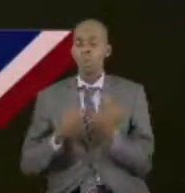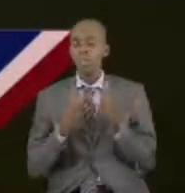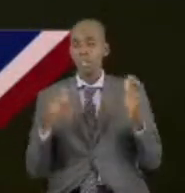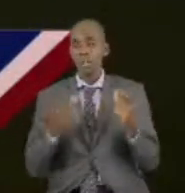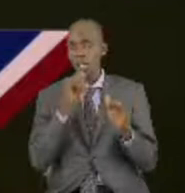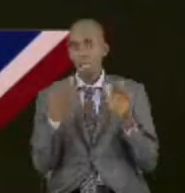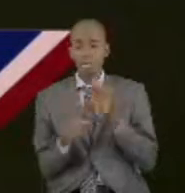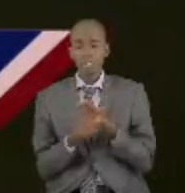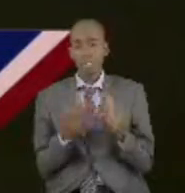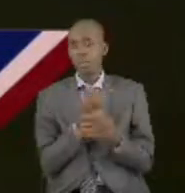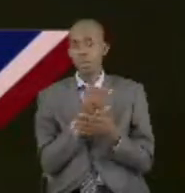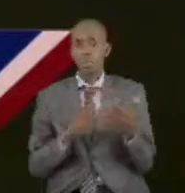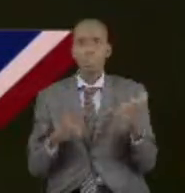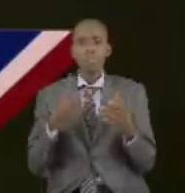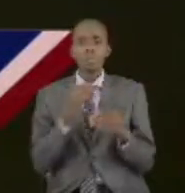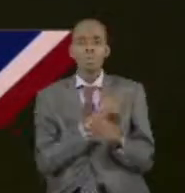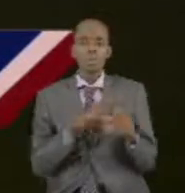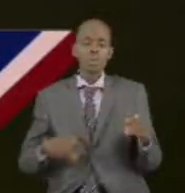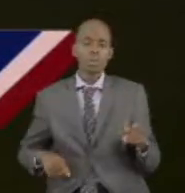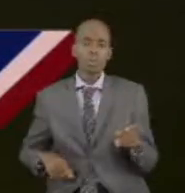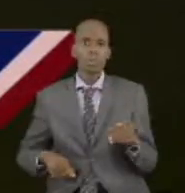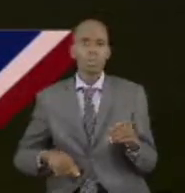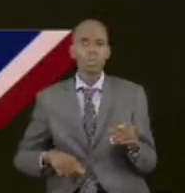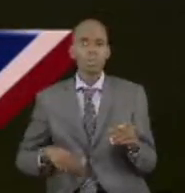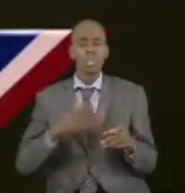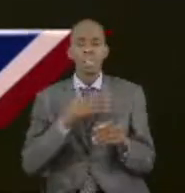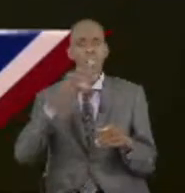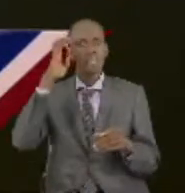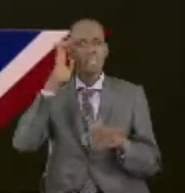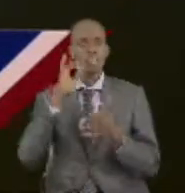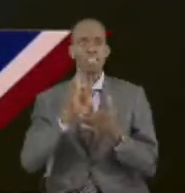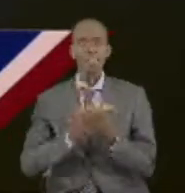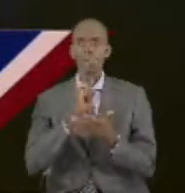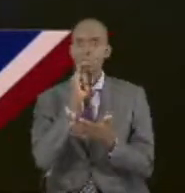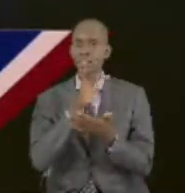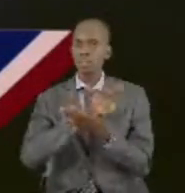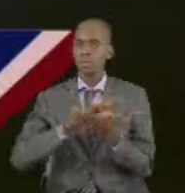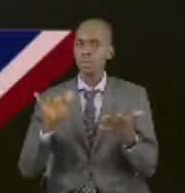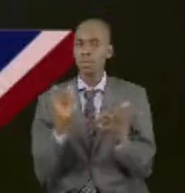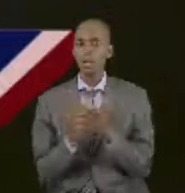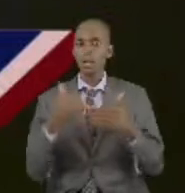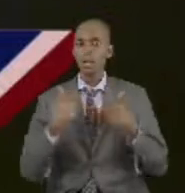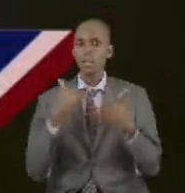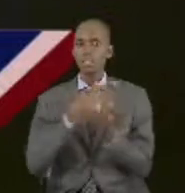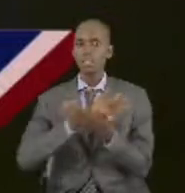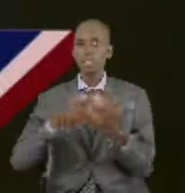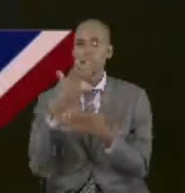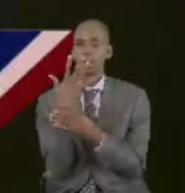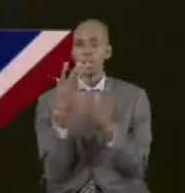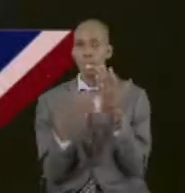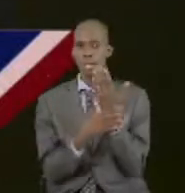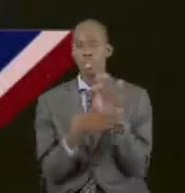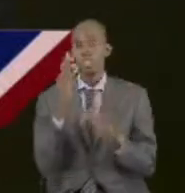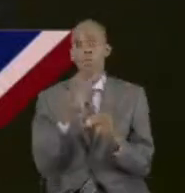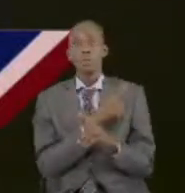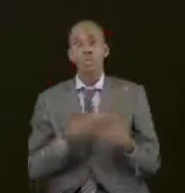le juste mais à moi de me ferme d'en savoir celui qui a les mains pures seul et qu'elle est même plus